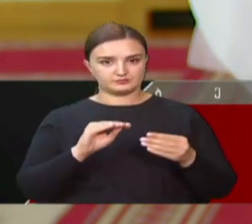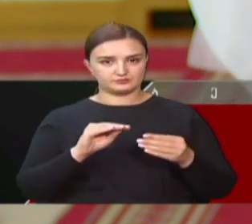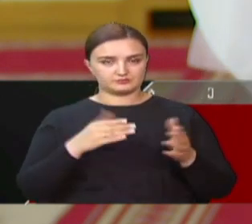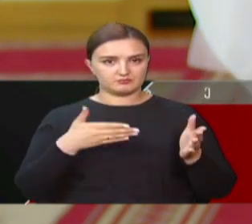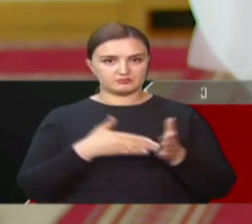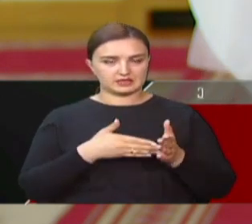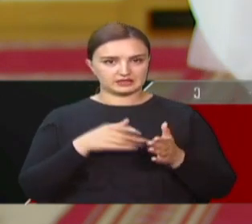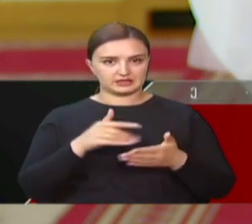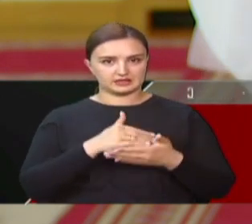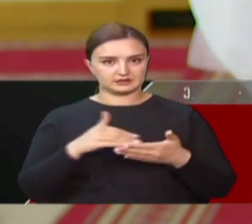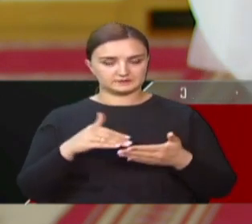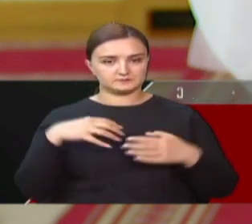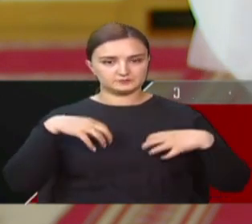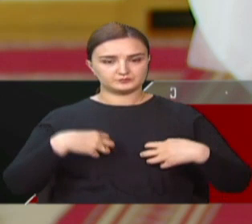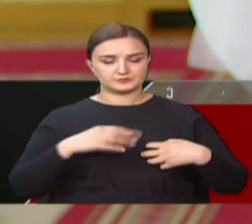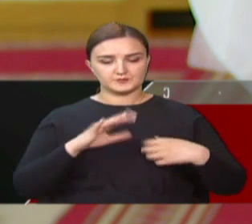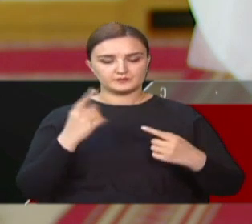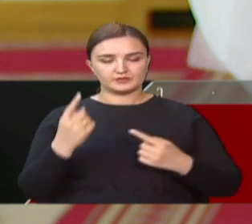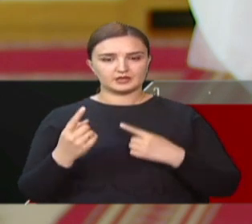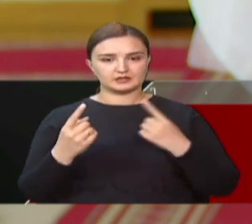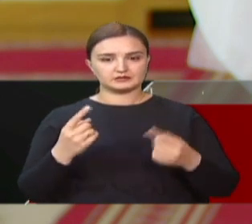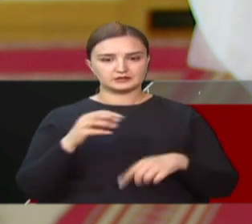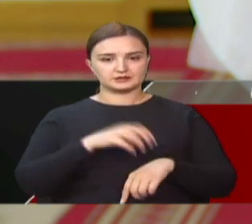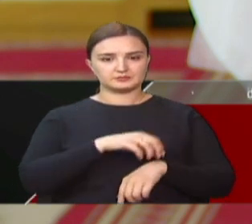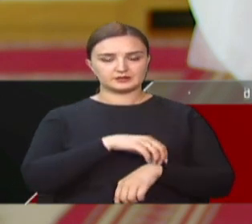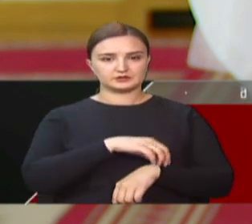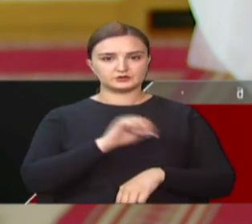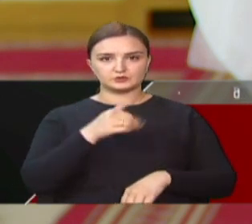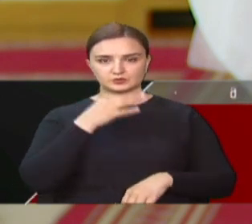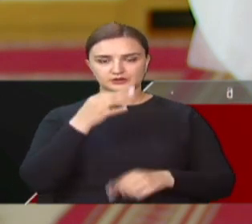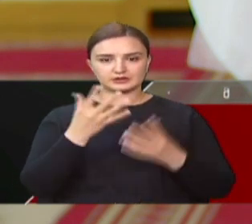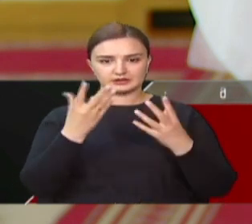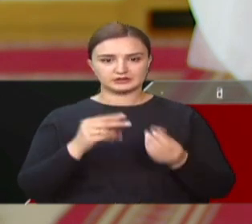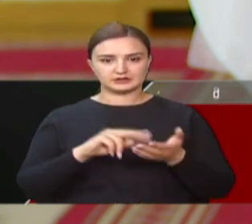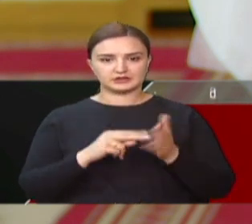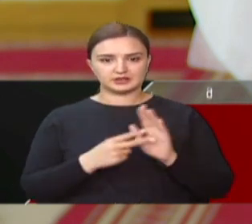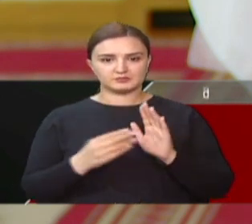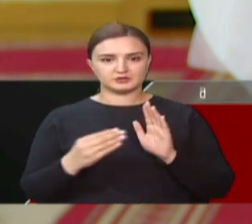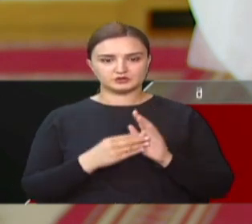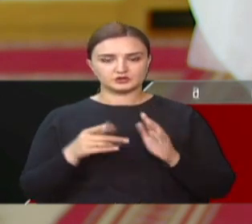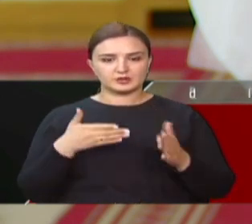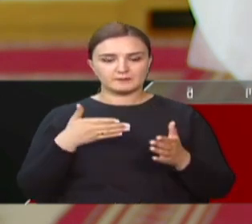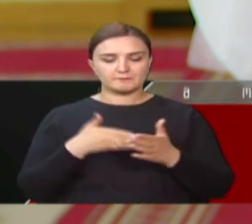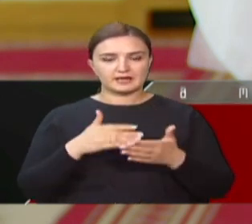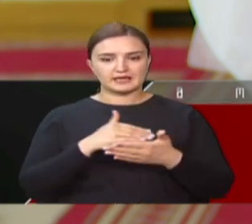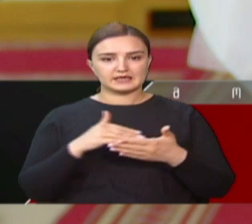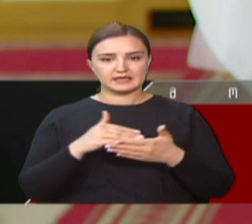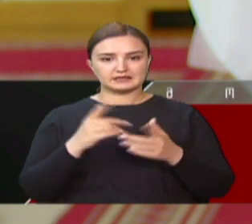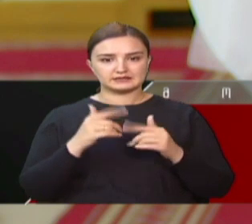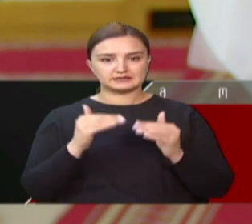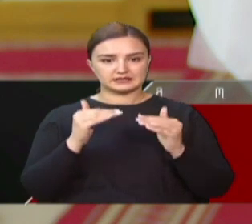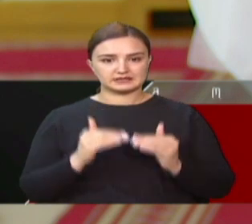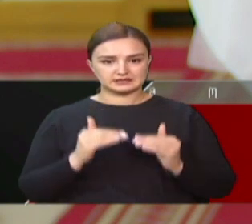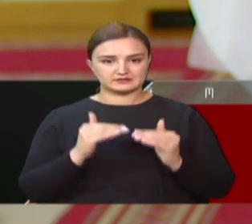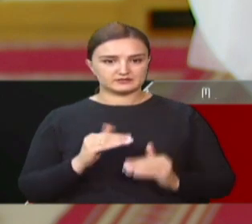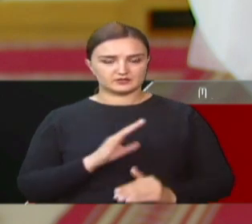ძალიან სამწუხაროა, რომ არც ერთი პარტიის, როგორ გითხრათ, დღის წესრიგში ბარიერის დაწევა აი ამ წლების